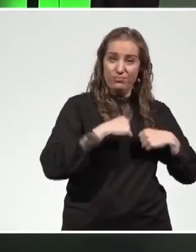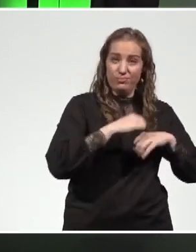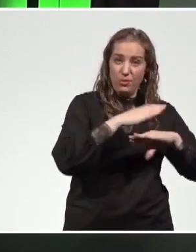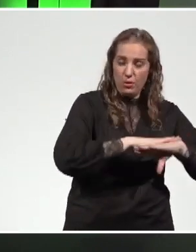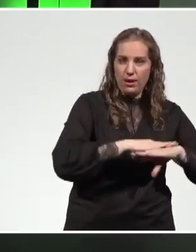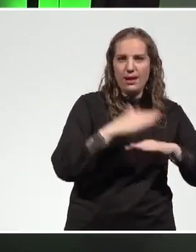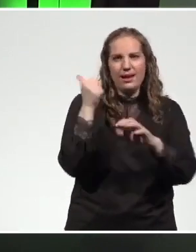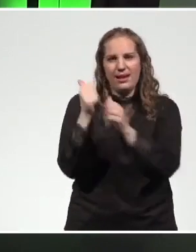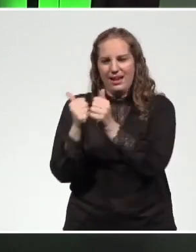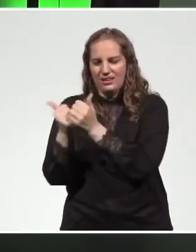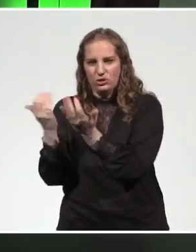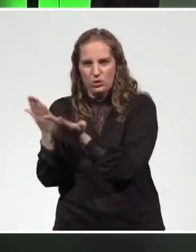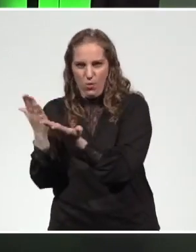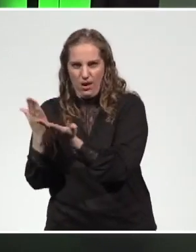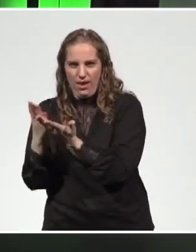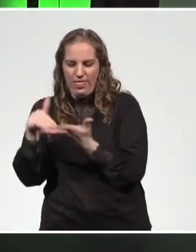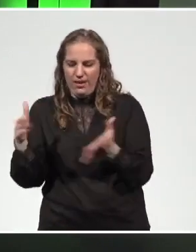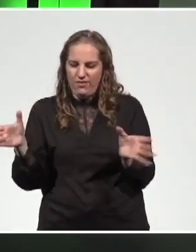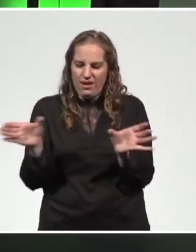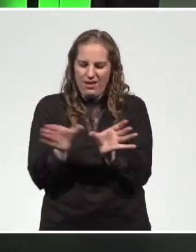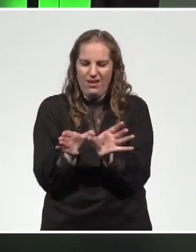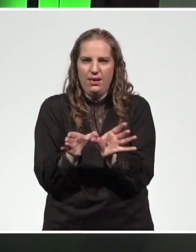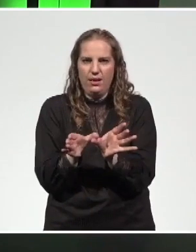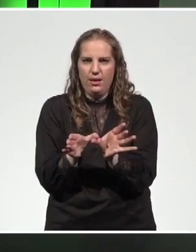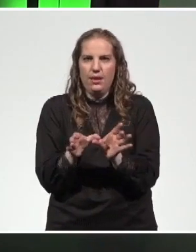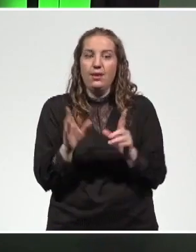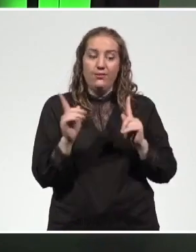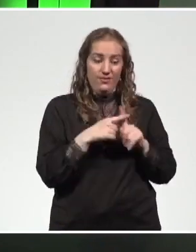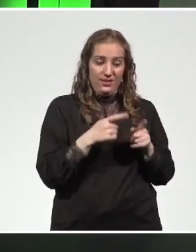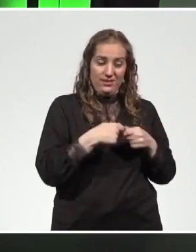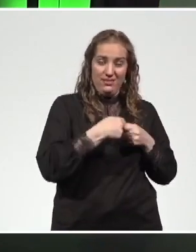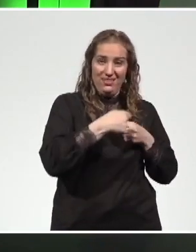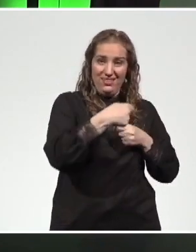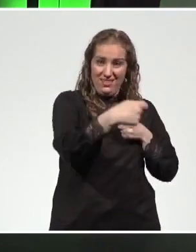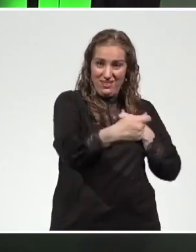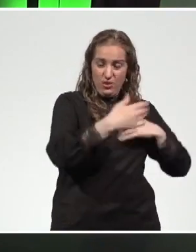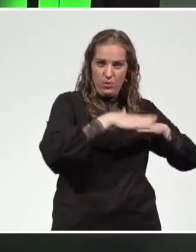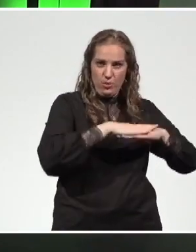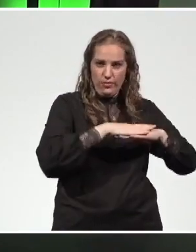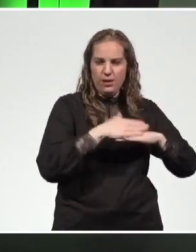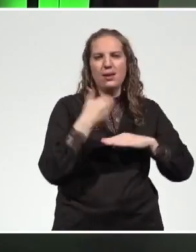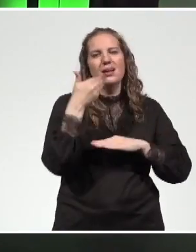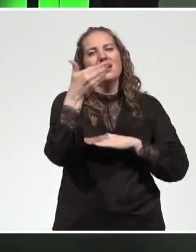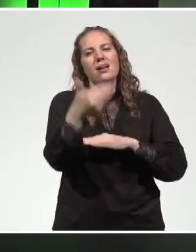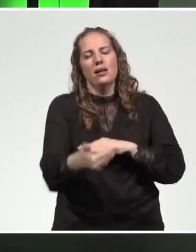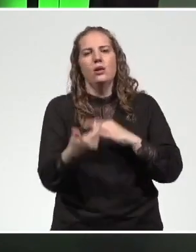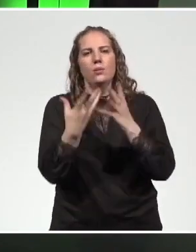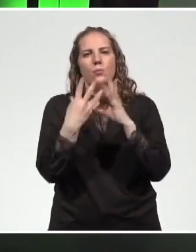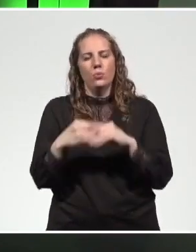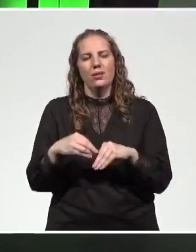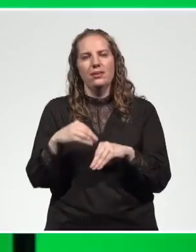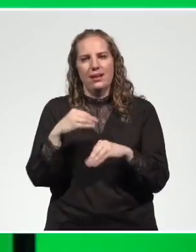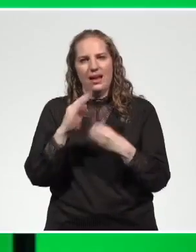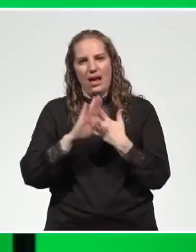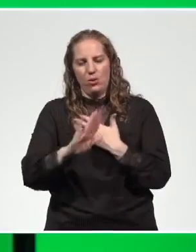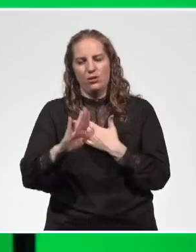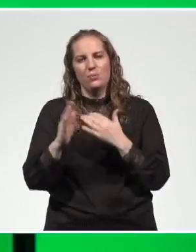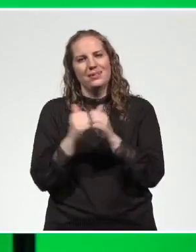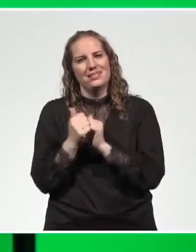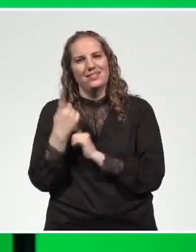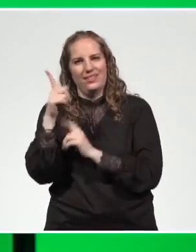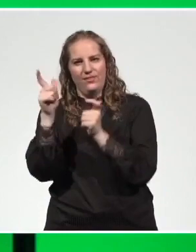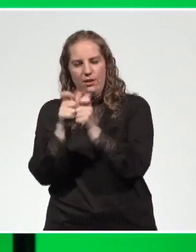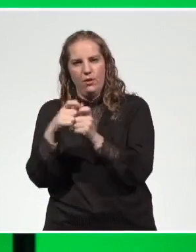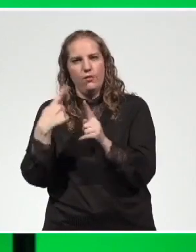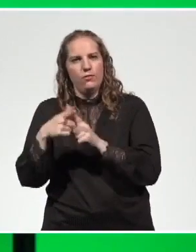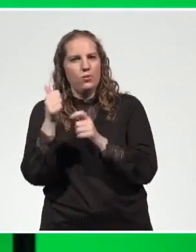Fyrsta skrefið var að lengja fæðingarorlofið. Næsta skrefið er að gera tímasetta áætlun í samstarfi við sveitarfélögin hvernig leikskólarnir